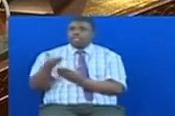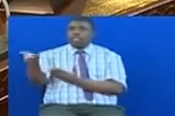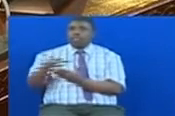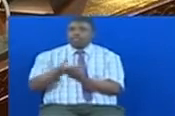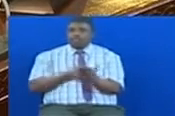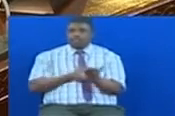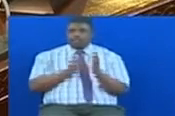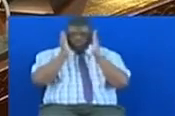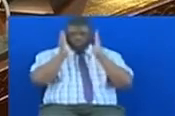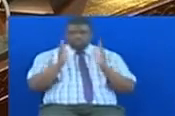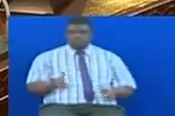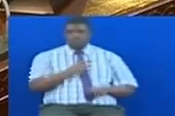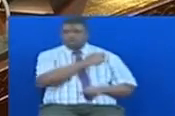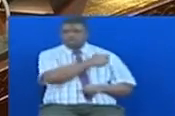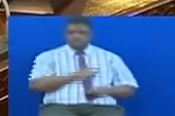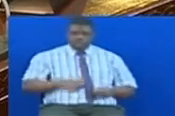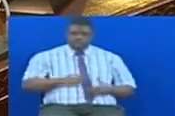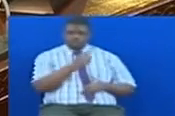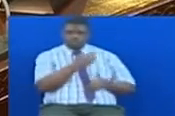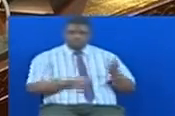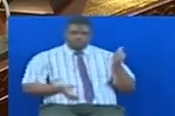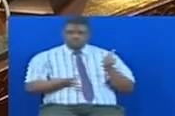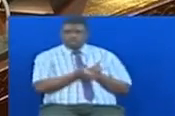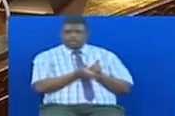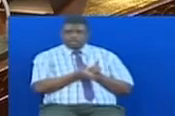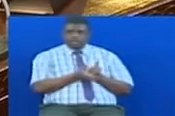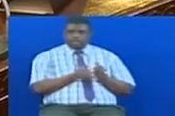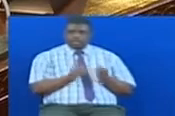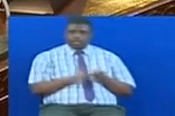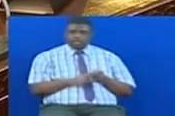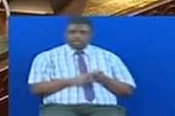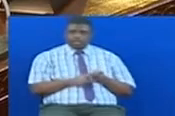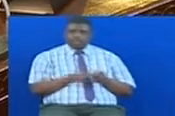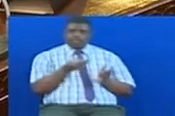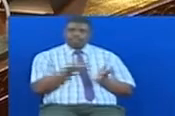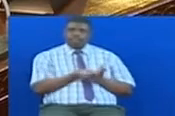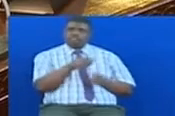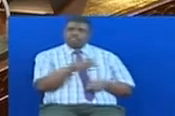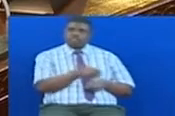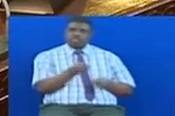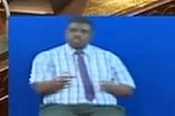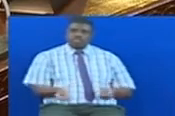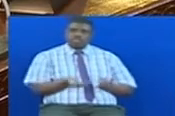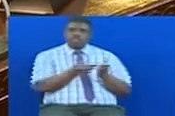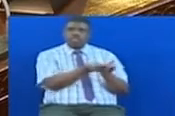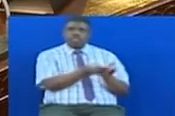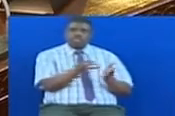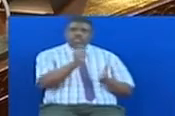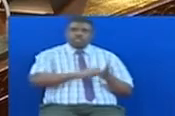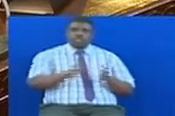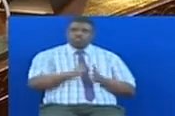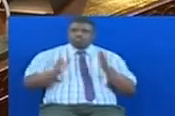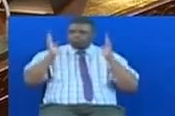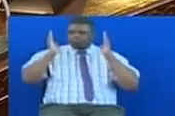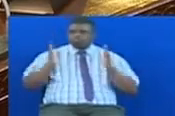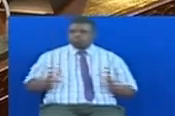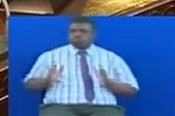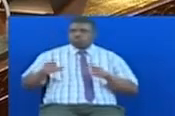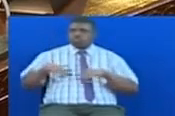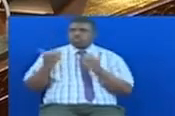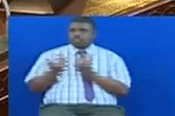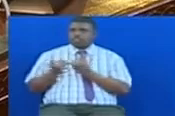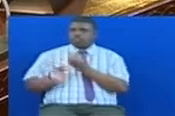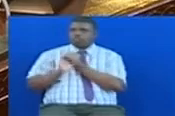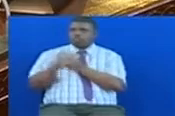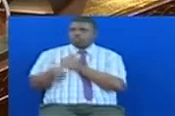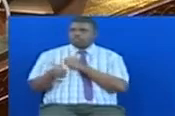mheshimiwa rais wetu mheshimiwa John Pombe Joseph Magufuli. Na fedha hii iliweza kukabidhiwa kwa katibu mkuu wa chama ambaye aliwakilishwa na